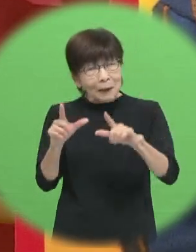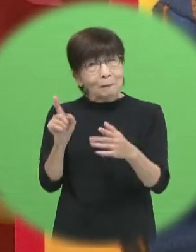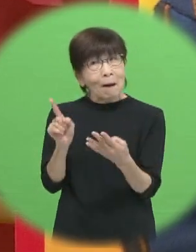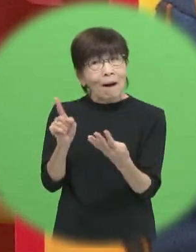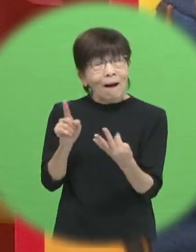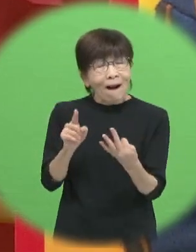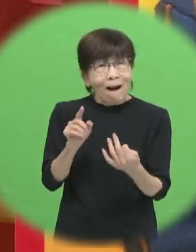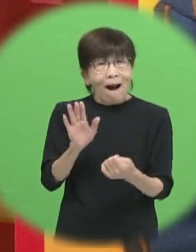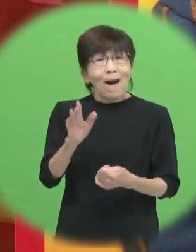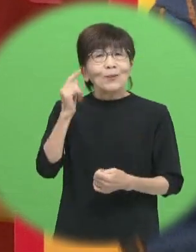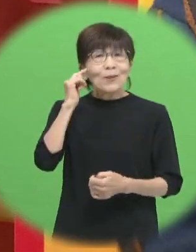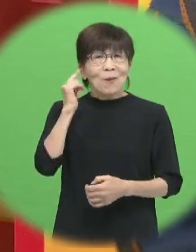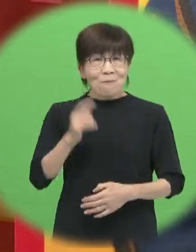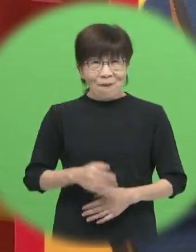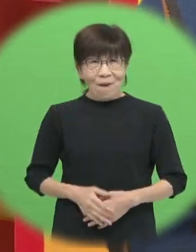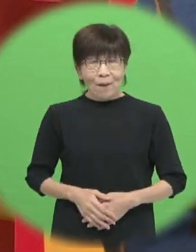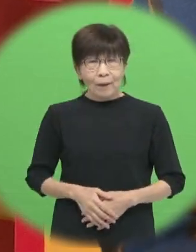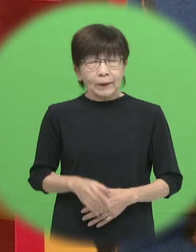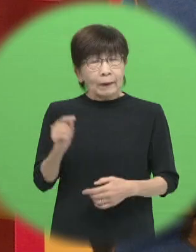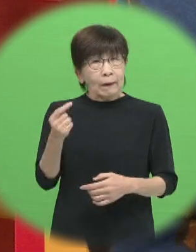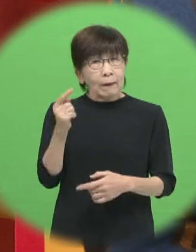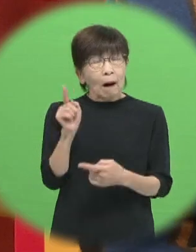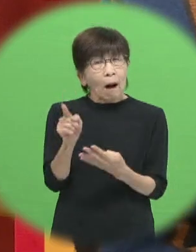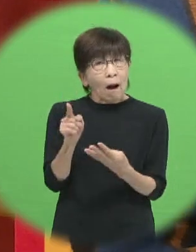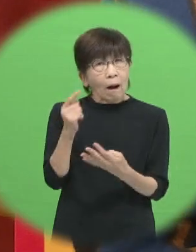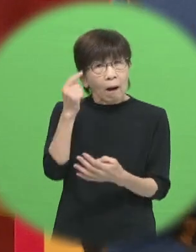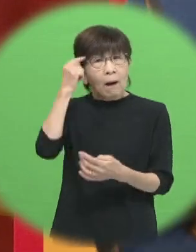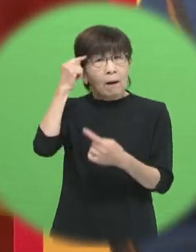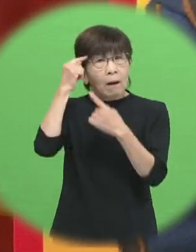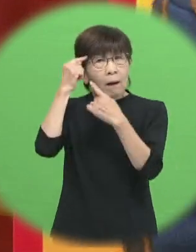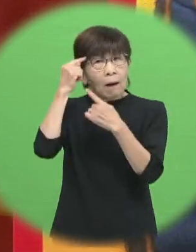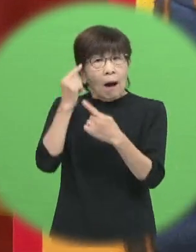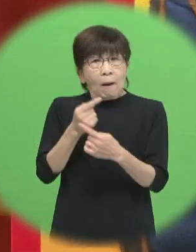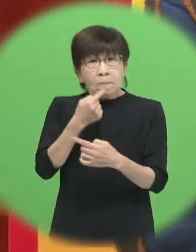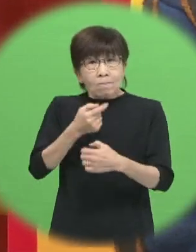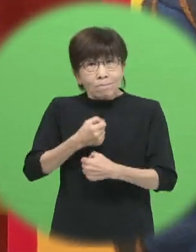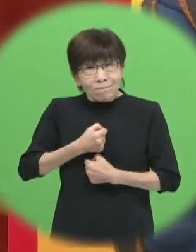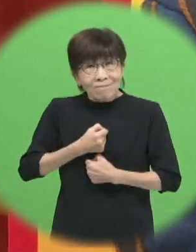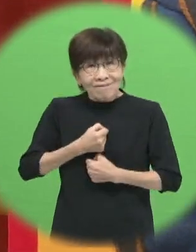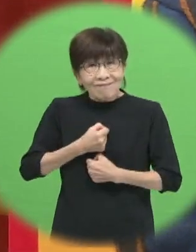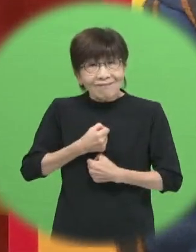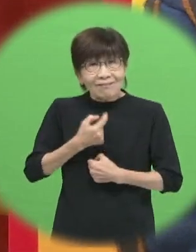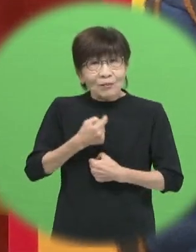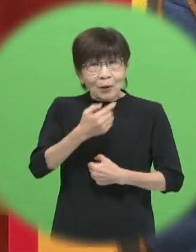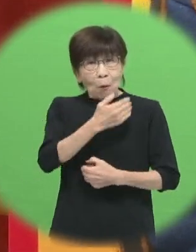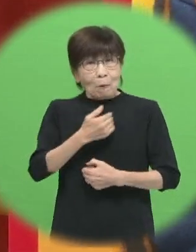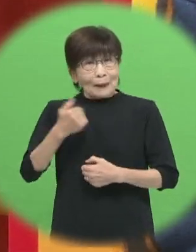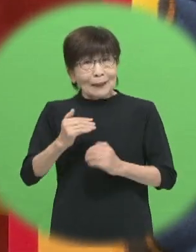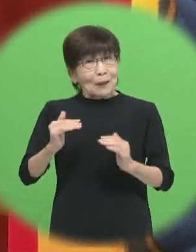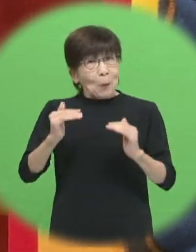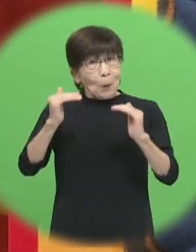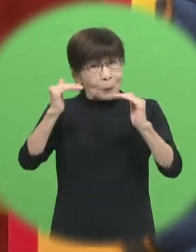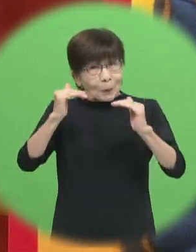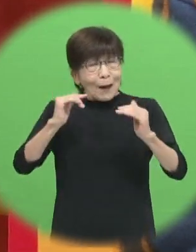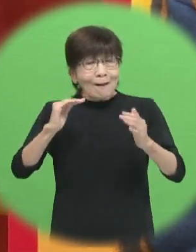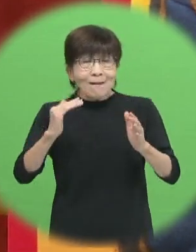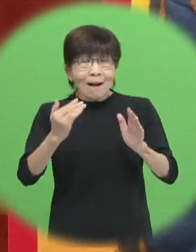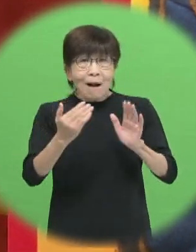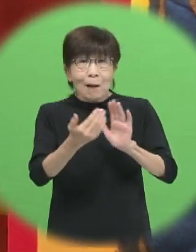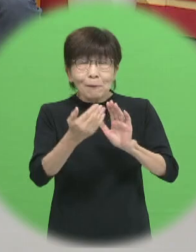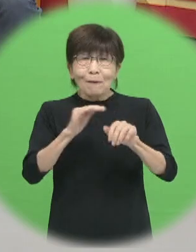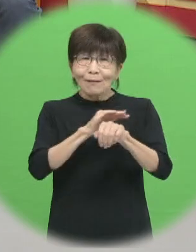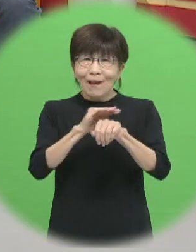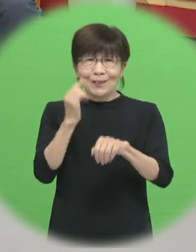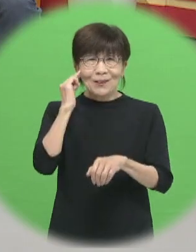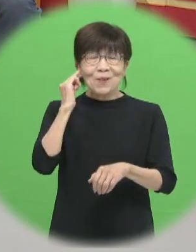うんですよね、そこやっぱ意識を持って自分で変えていく、大人たちが変えていくっていうのは大事なんだなって思い